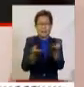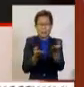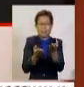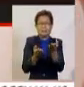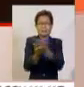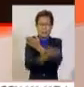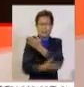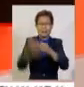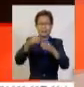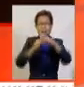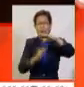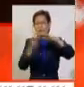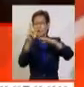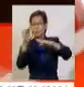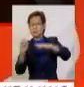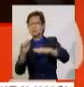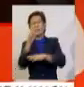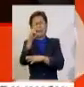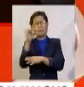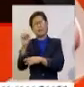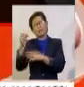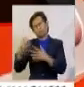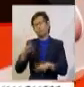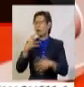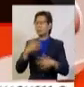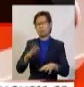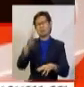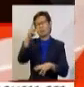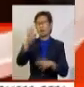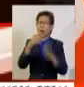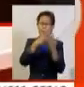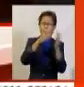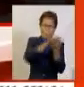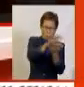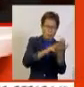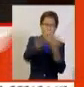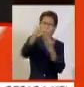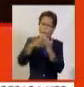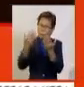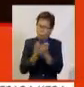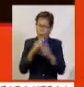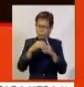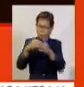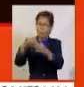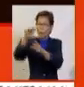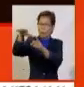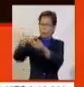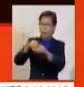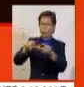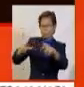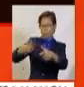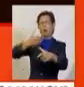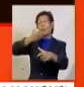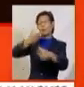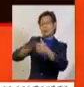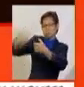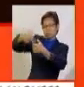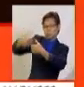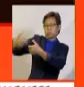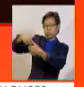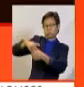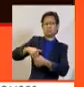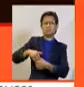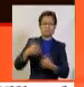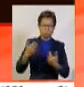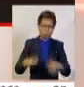KBS. Menurutnya, KBS telah merangka beberapa program baru termasuk program kepimpinan melibatkan golongan muda.